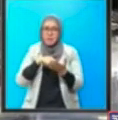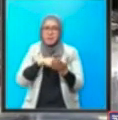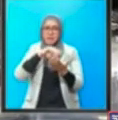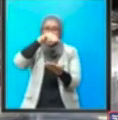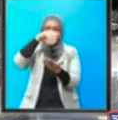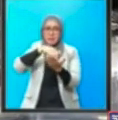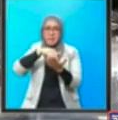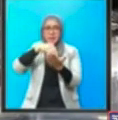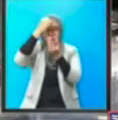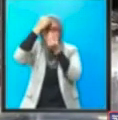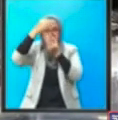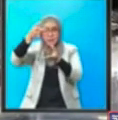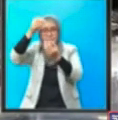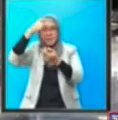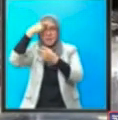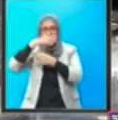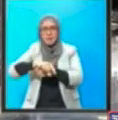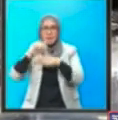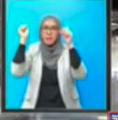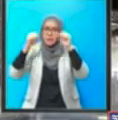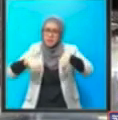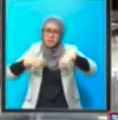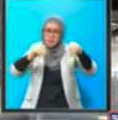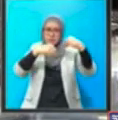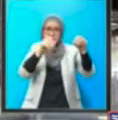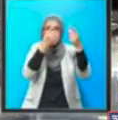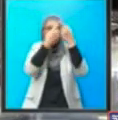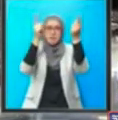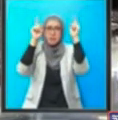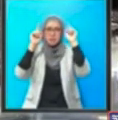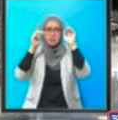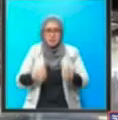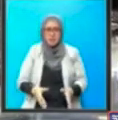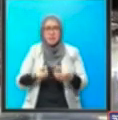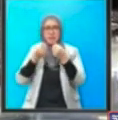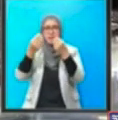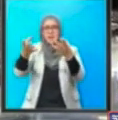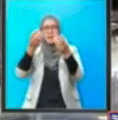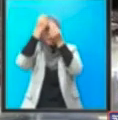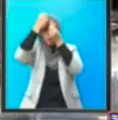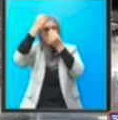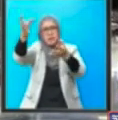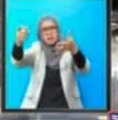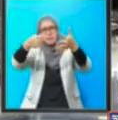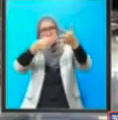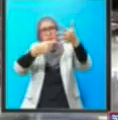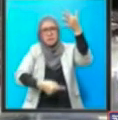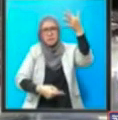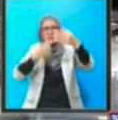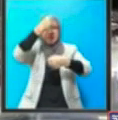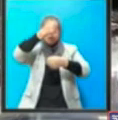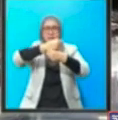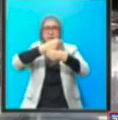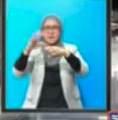maklumat kebo deh pasaran graduan yang memberi pelbagai informasi mengenai pekerjaan keusahawanan